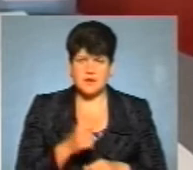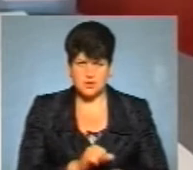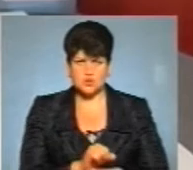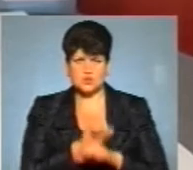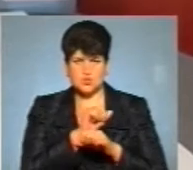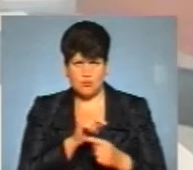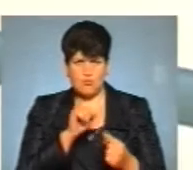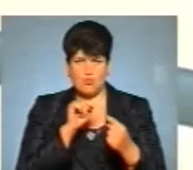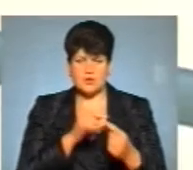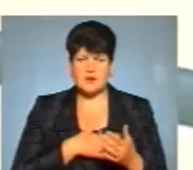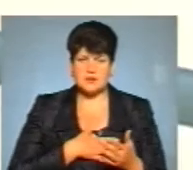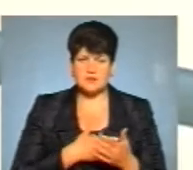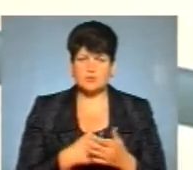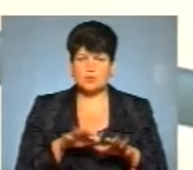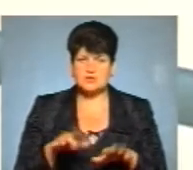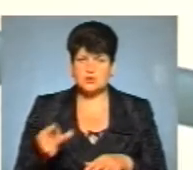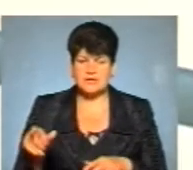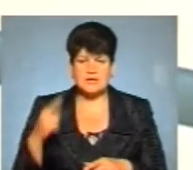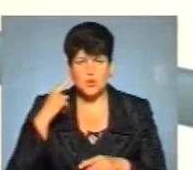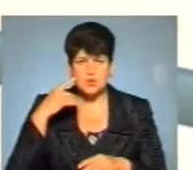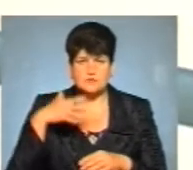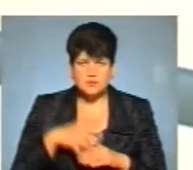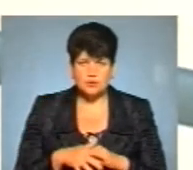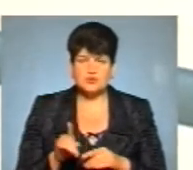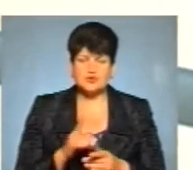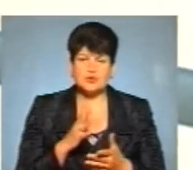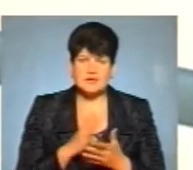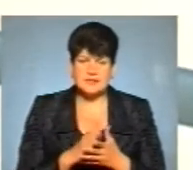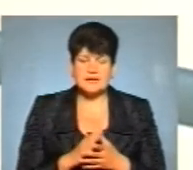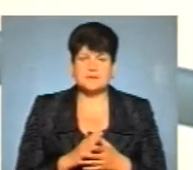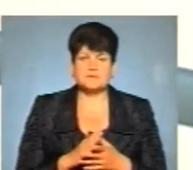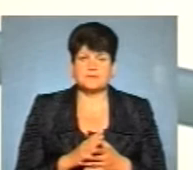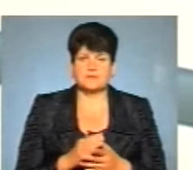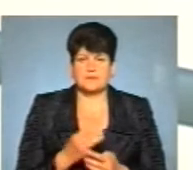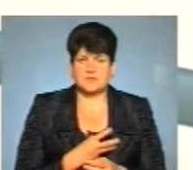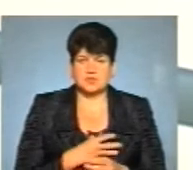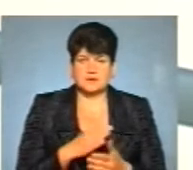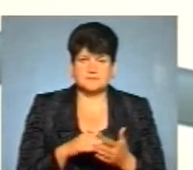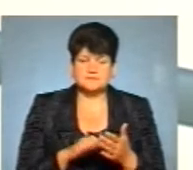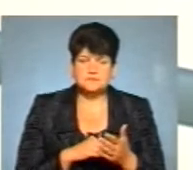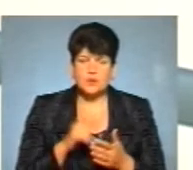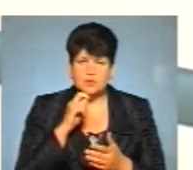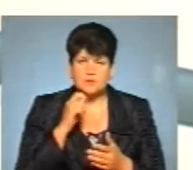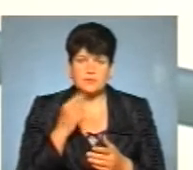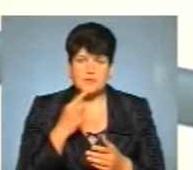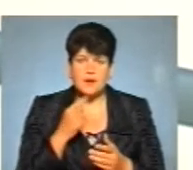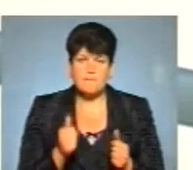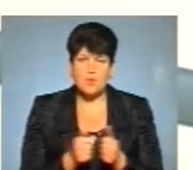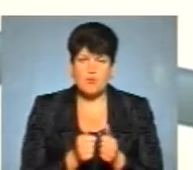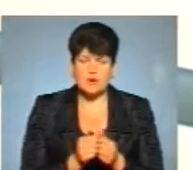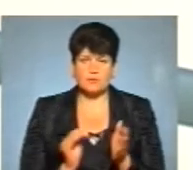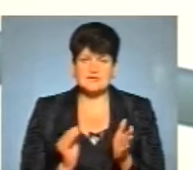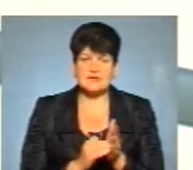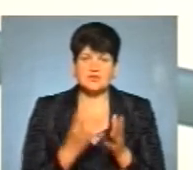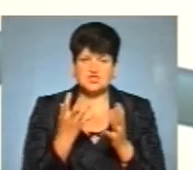таку активну позицію людей, які усвідомлюють те, що йде зазіхання не тільки на, аби поряд з українською поставити ще якусь мову,